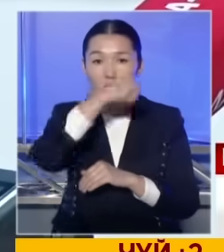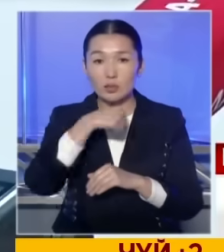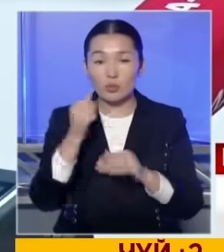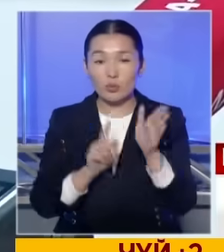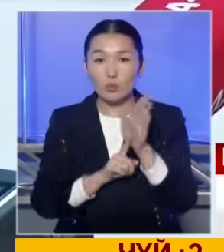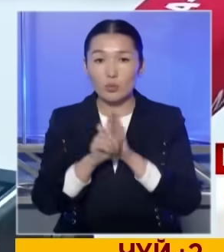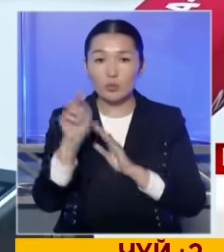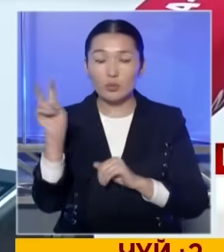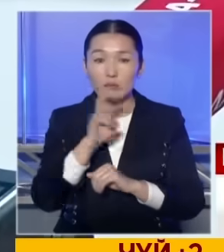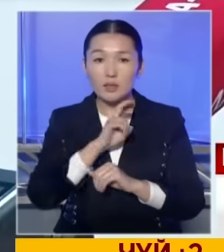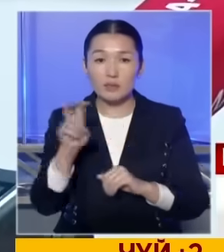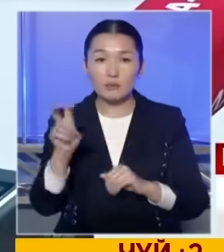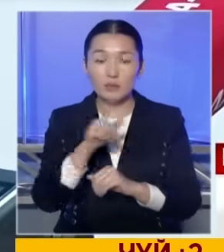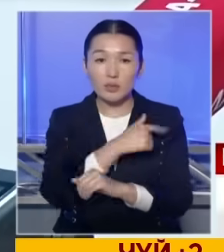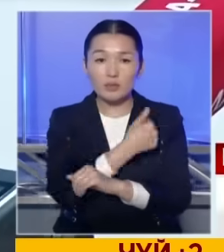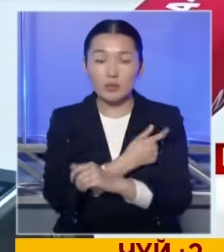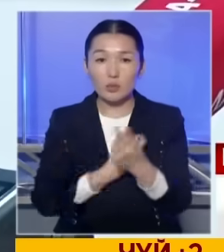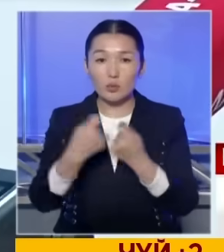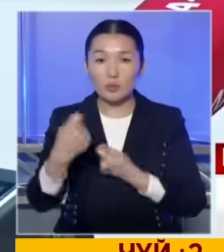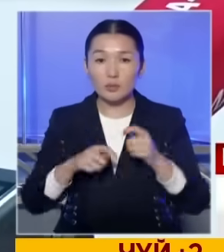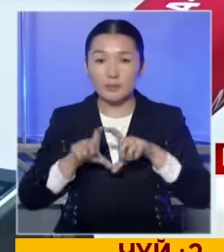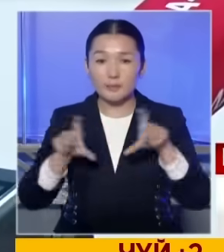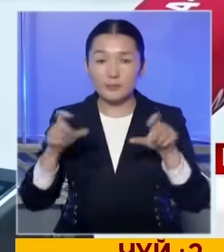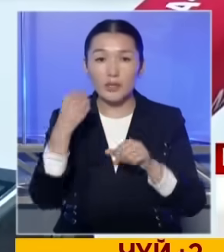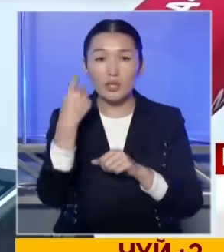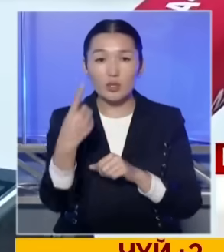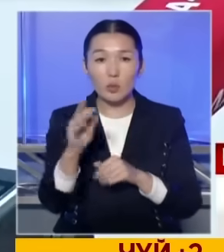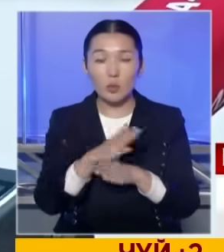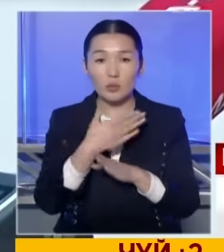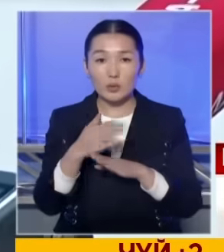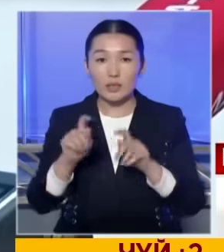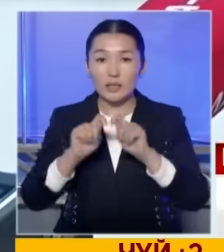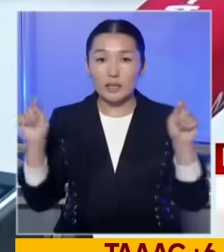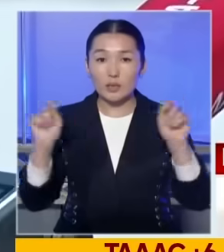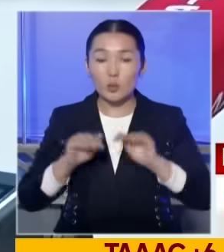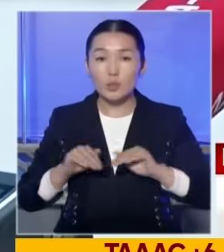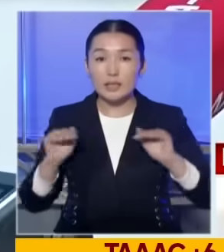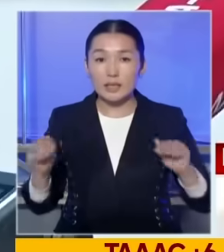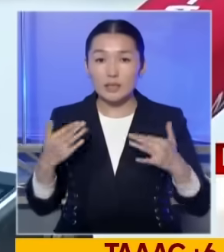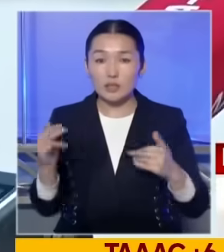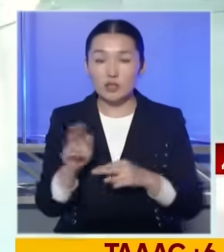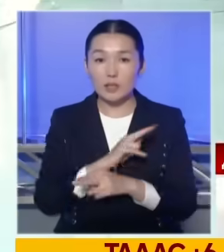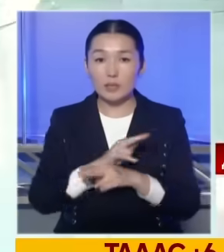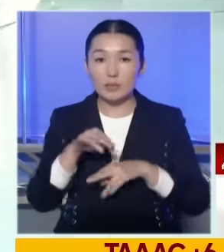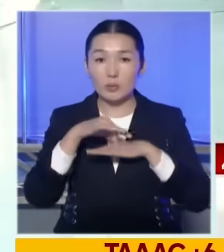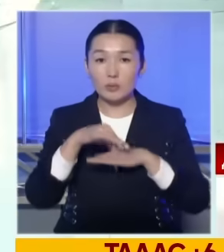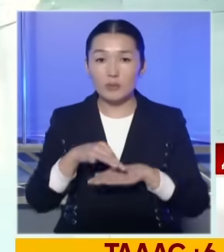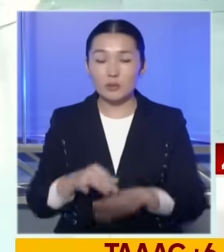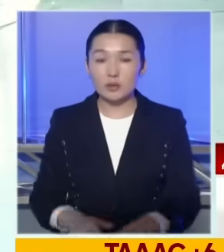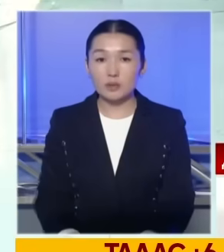Бишкек шаарынын саламаттык сактоо башкармалыгынын имаратында дагы бир балдар клиникасы ачылат. Учурда имаратка оңдоо иштери жүрүп жатат.